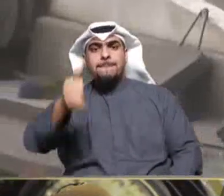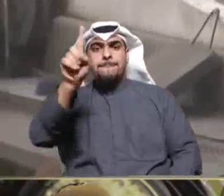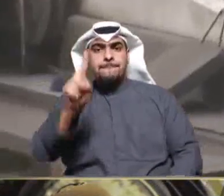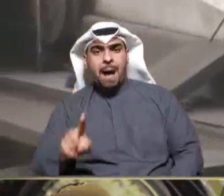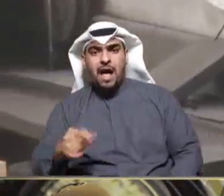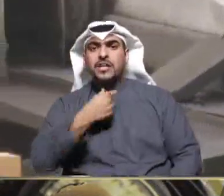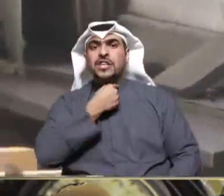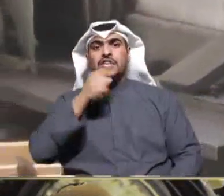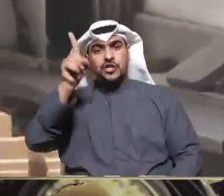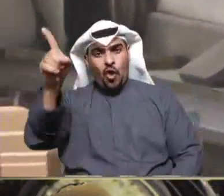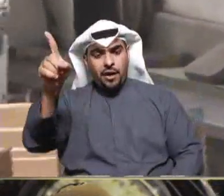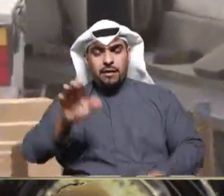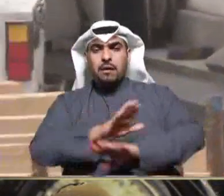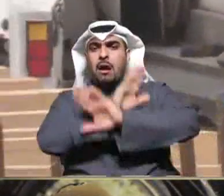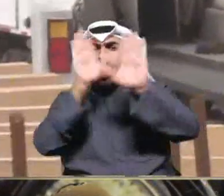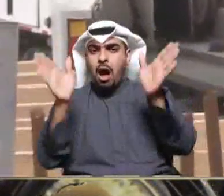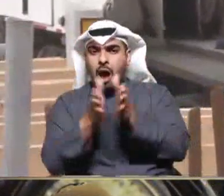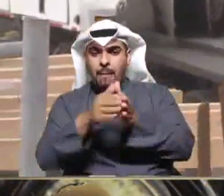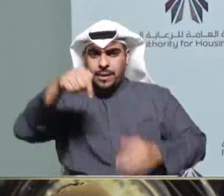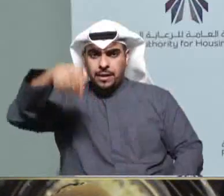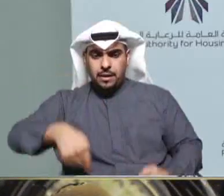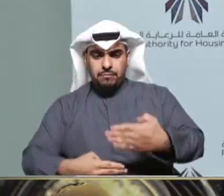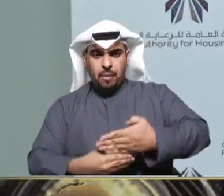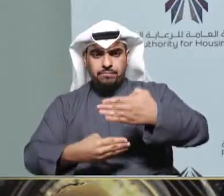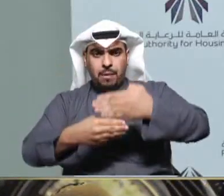موجودة بعدد إجمالي